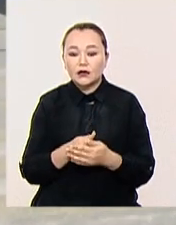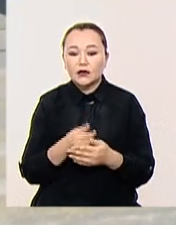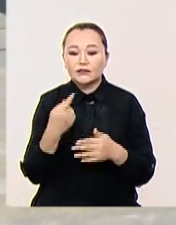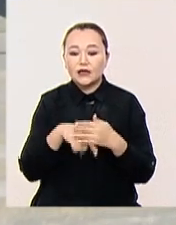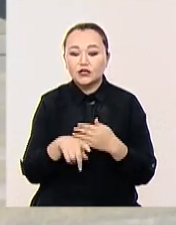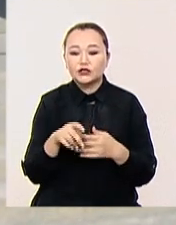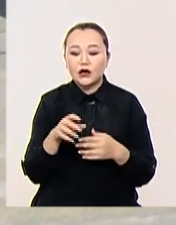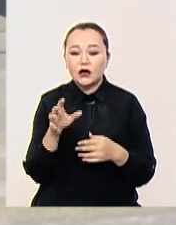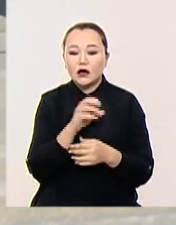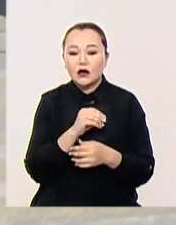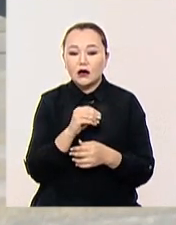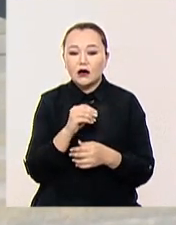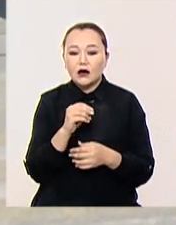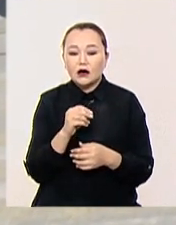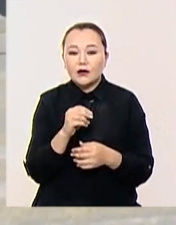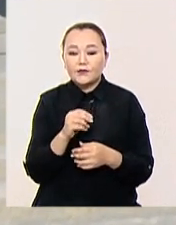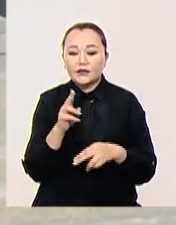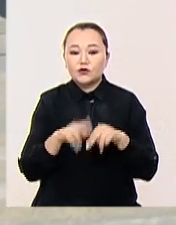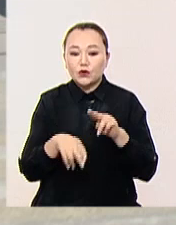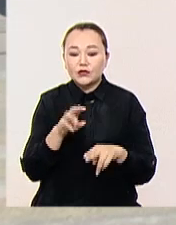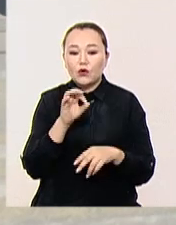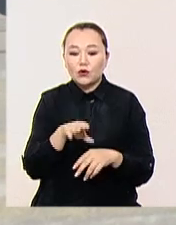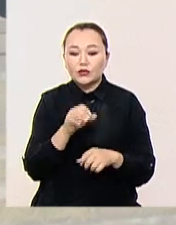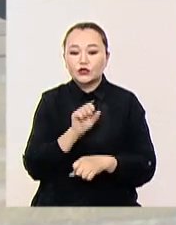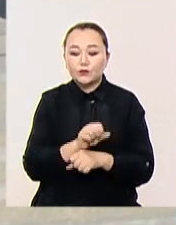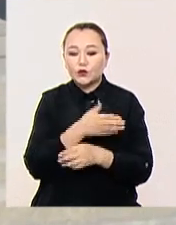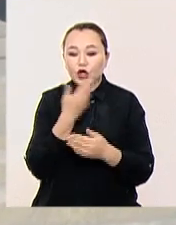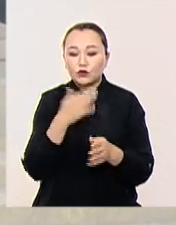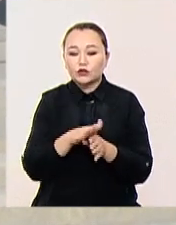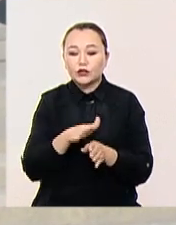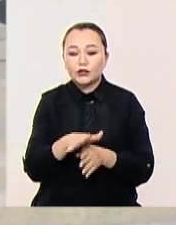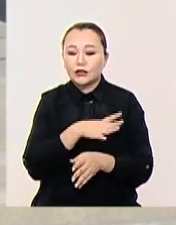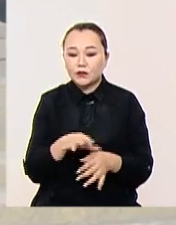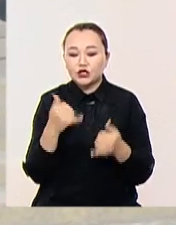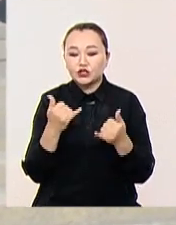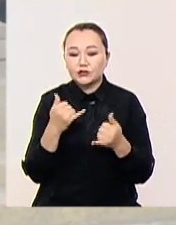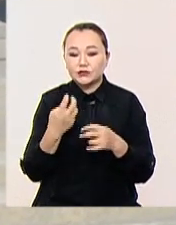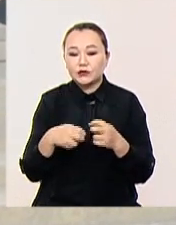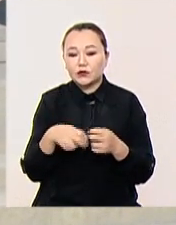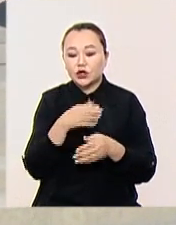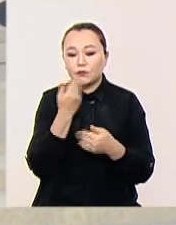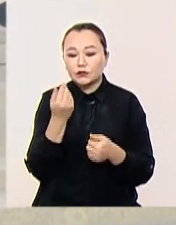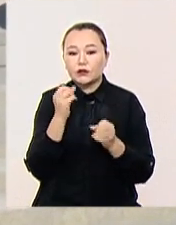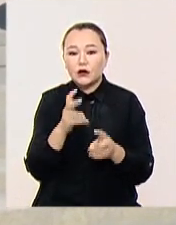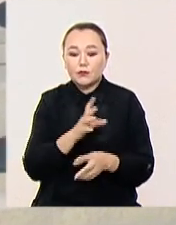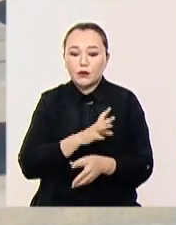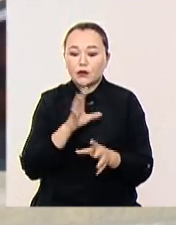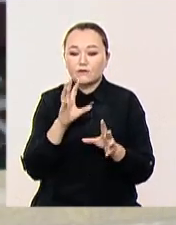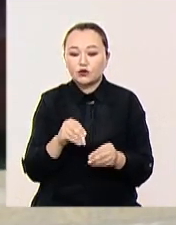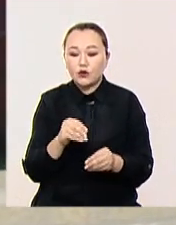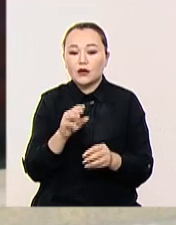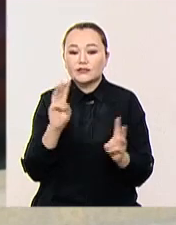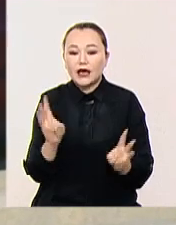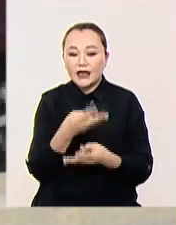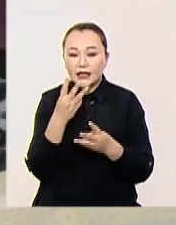значит, отступления от строений не соблюдались и не соблюдаются и не ломаются. Как было все прилипку и